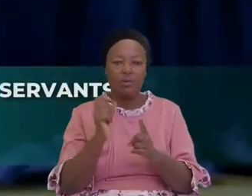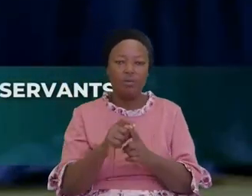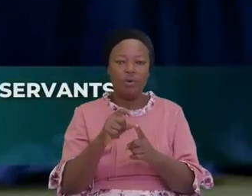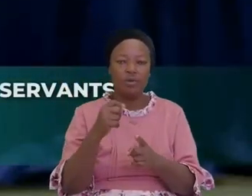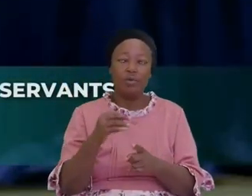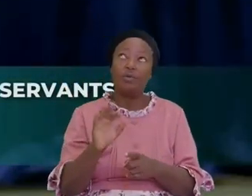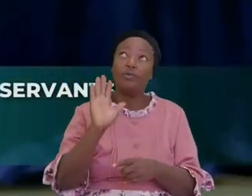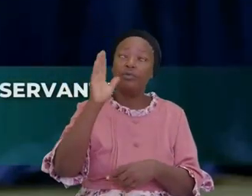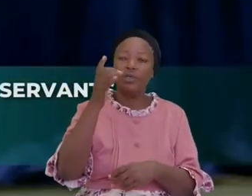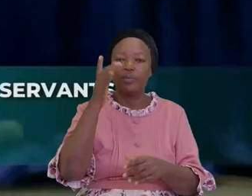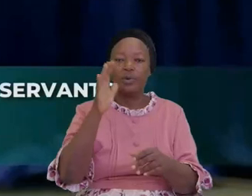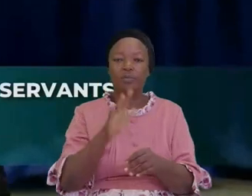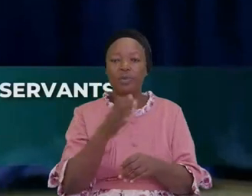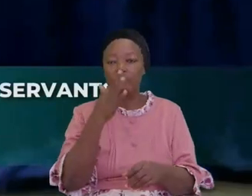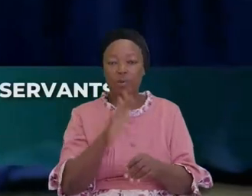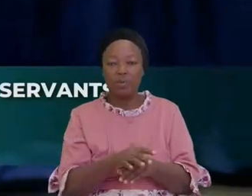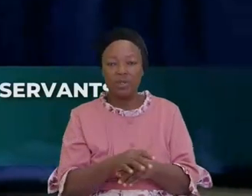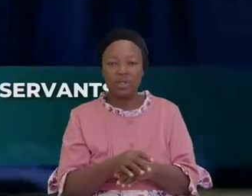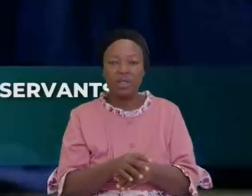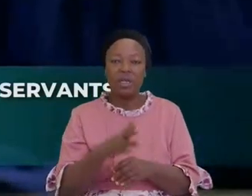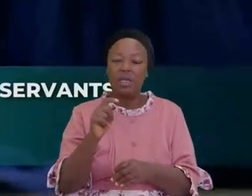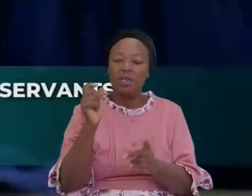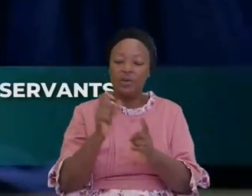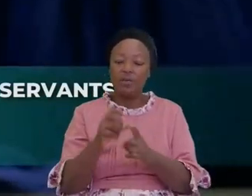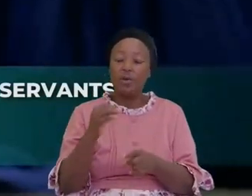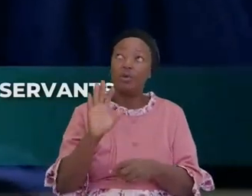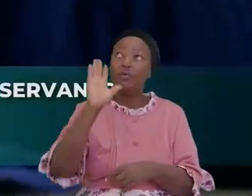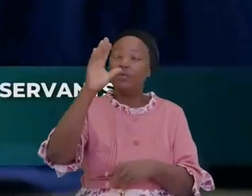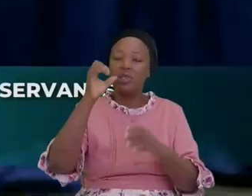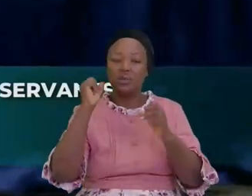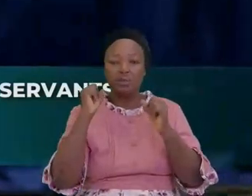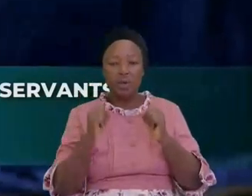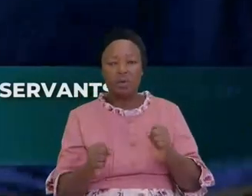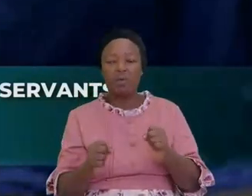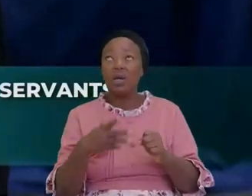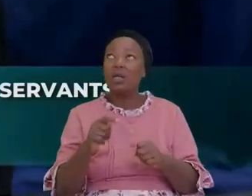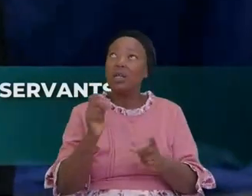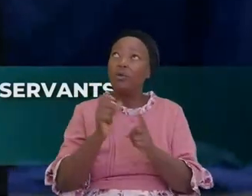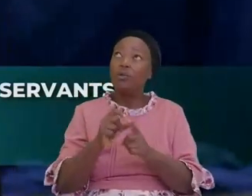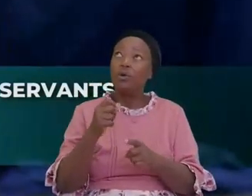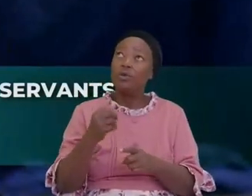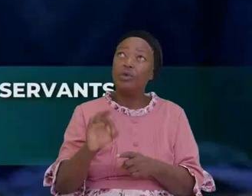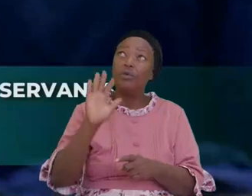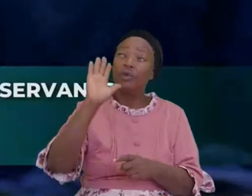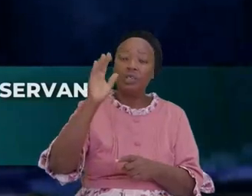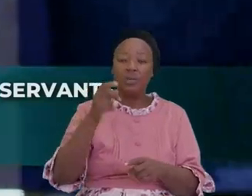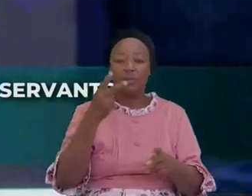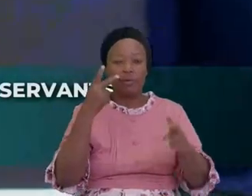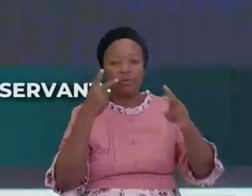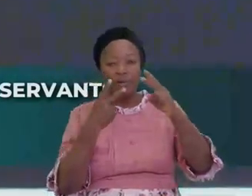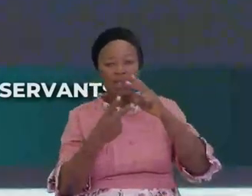les paroles de promesse, les paroles de sa puissance, les paroles de